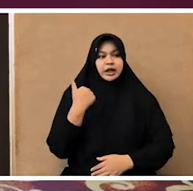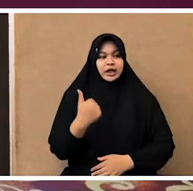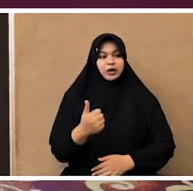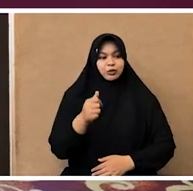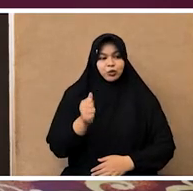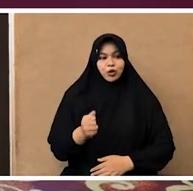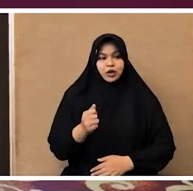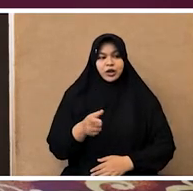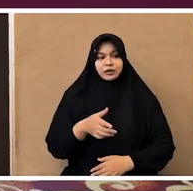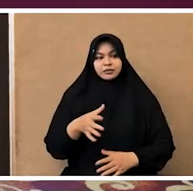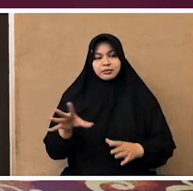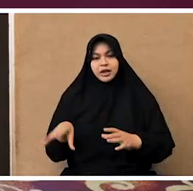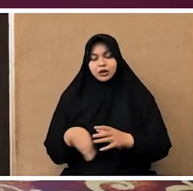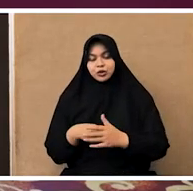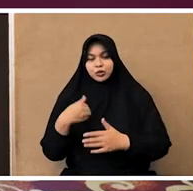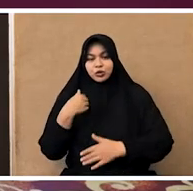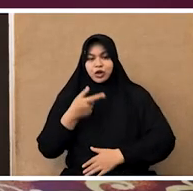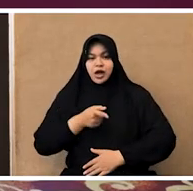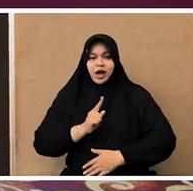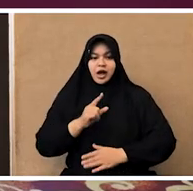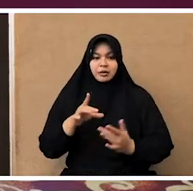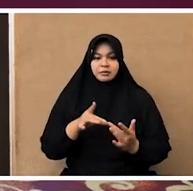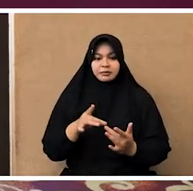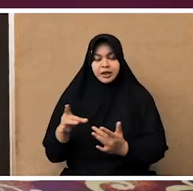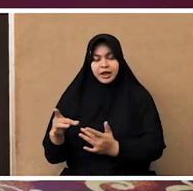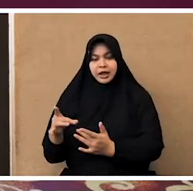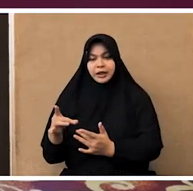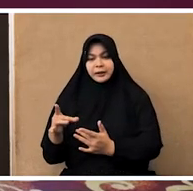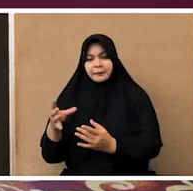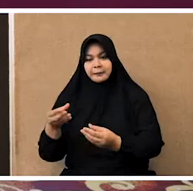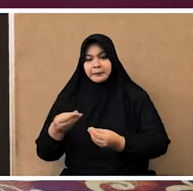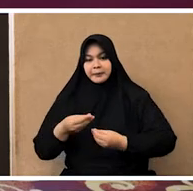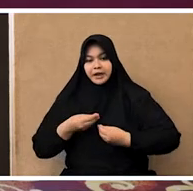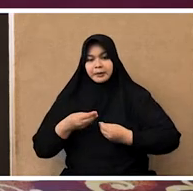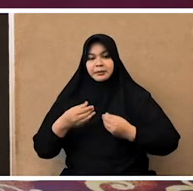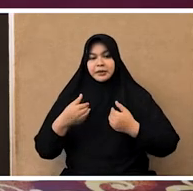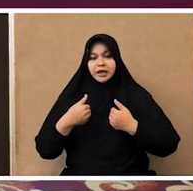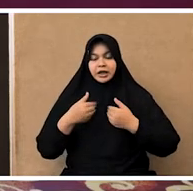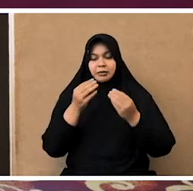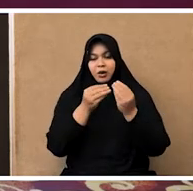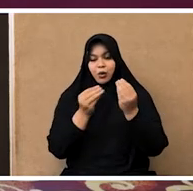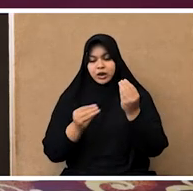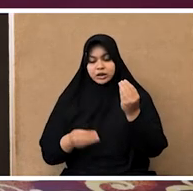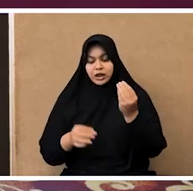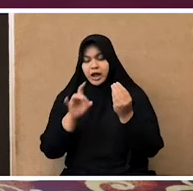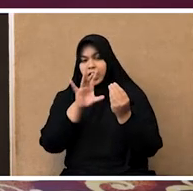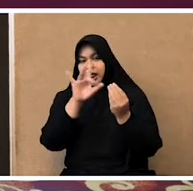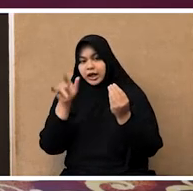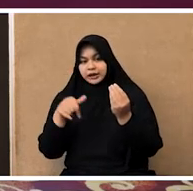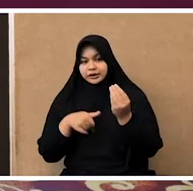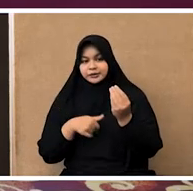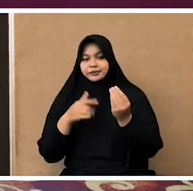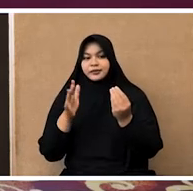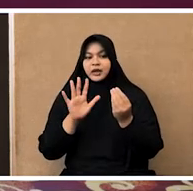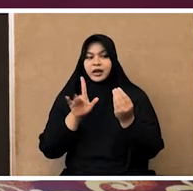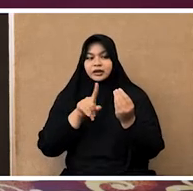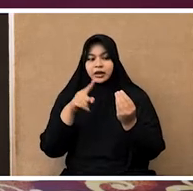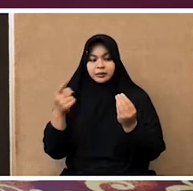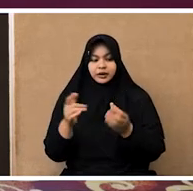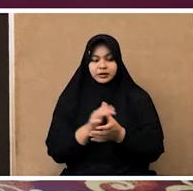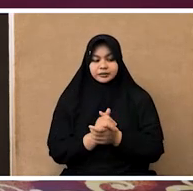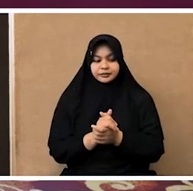hak-hak memilih hak menguasai aset hak menerima warisan dan seterusnya nah ini jangan sampai kemudian